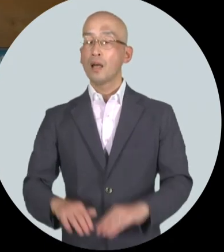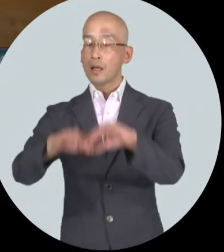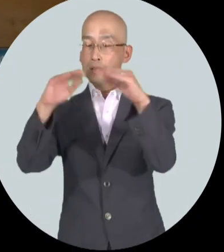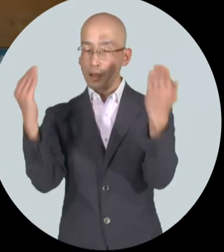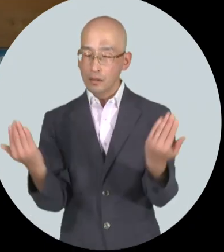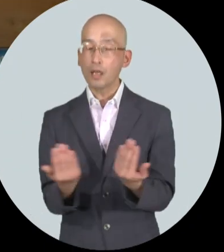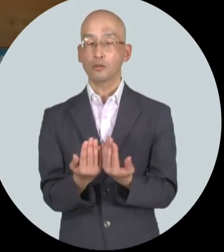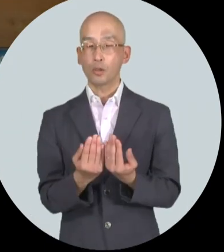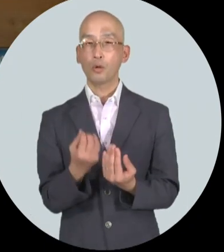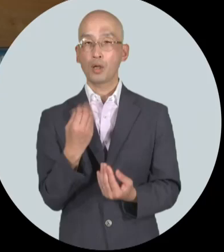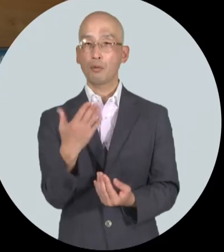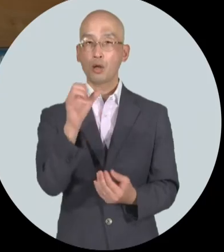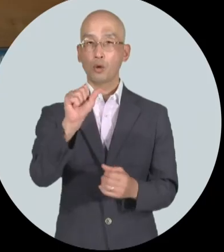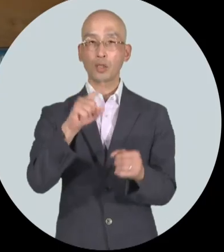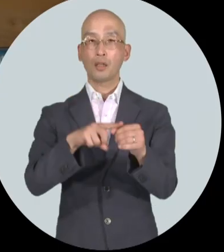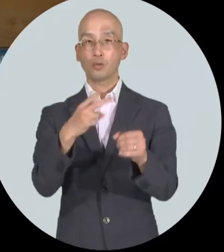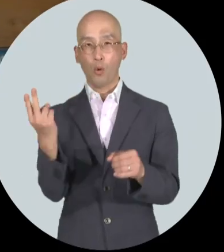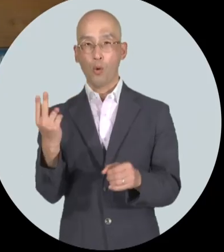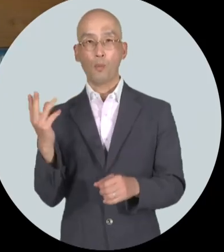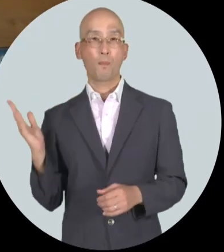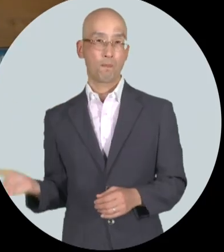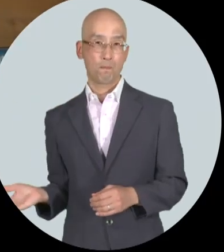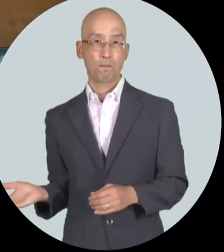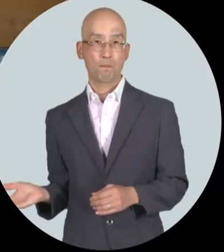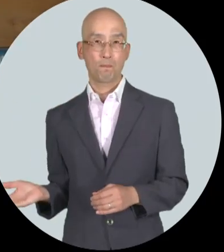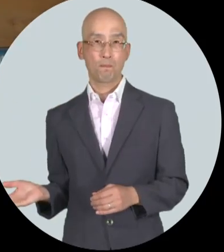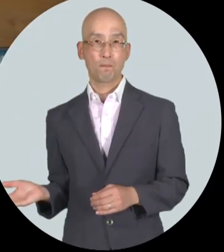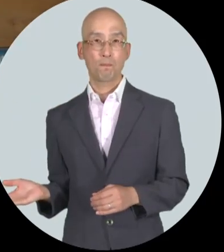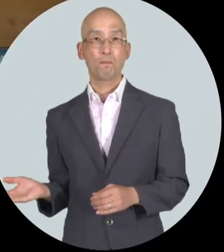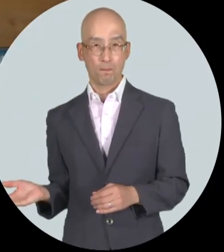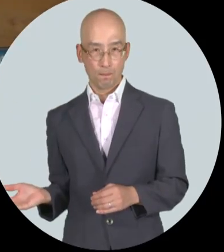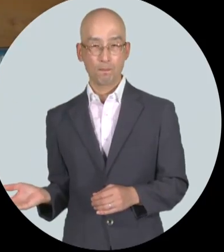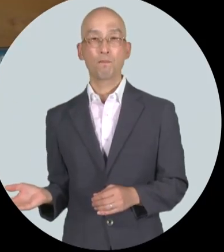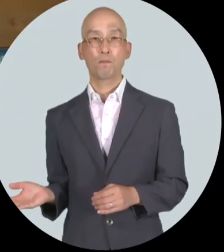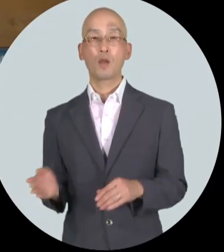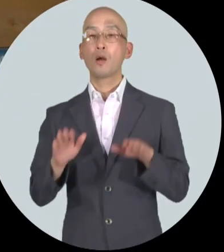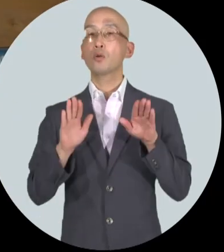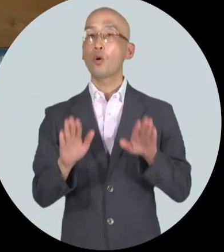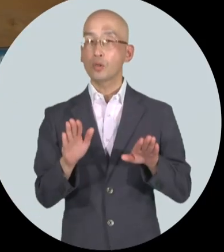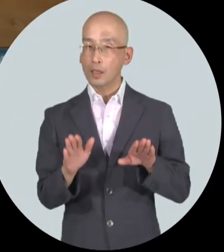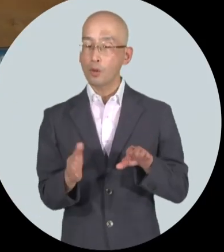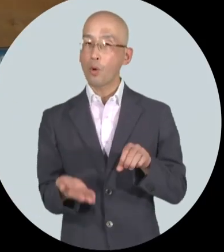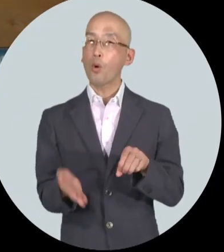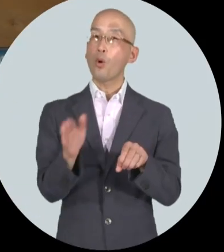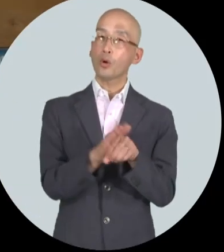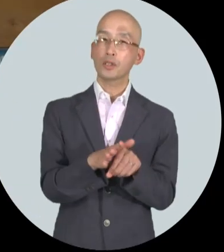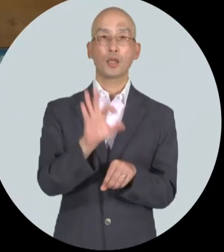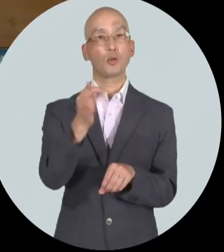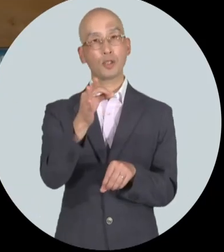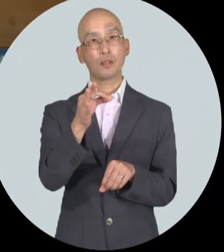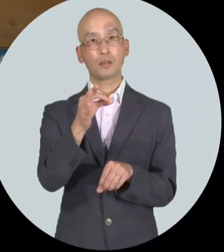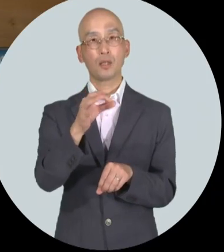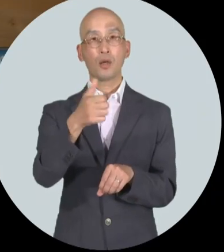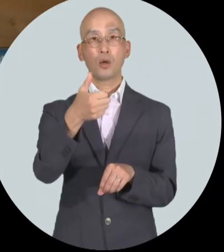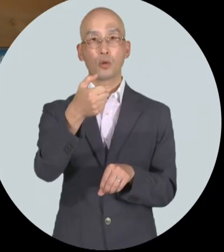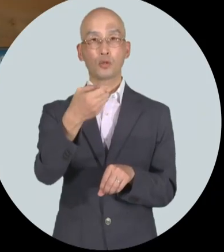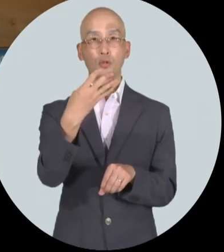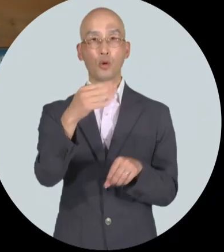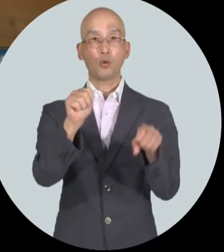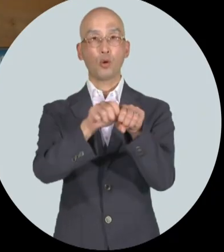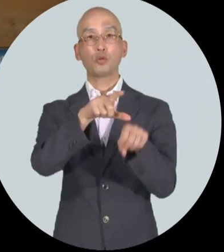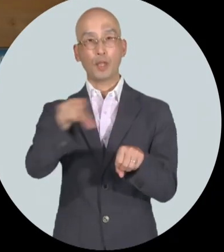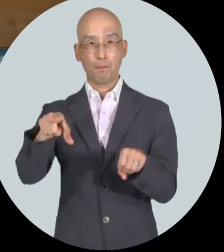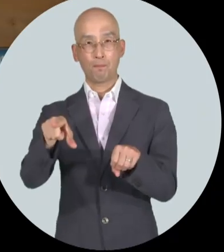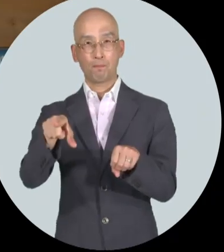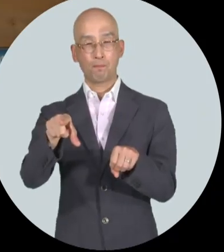5年度の現金予算が1兆飛び399億円、今回の補正予算54億円